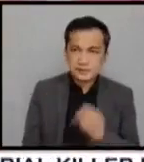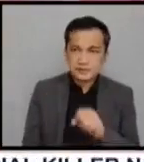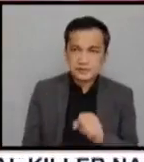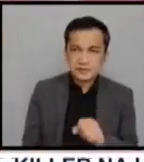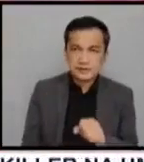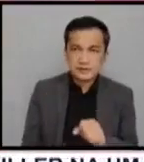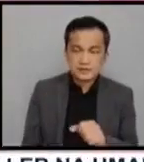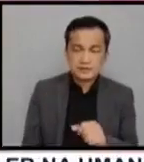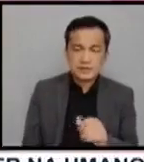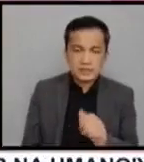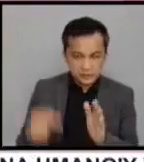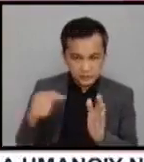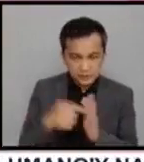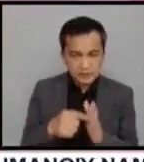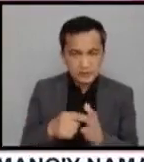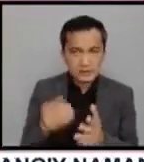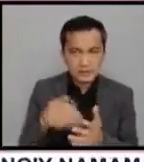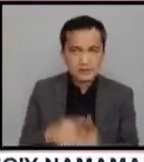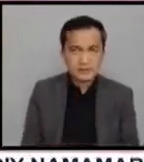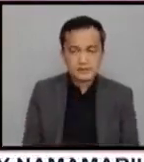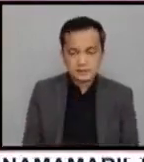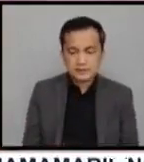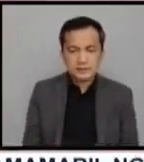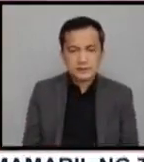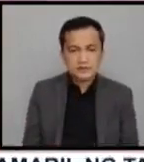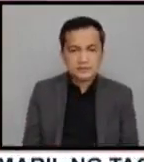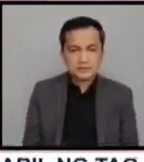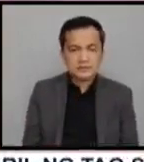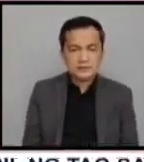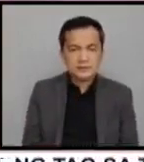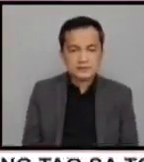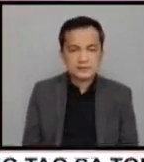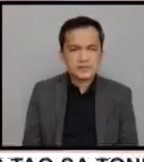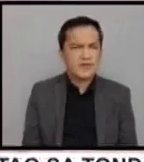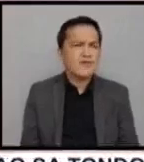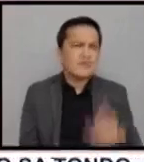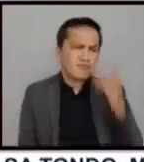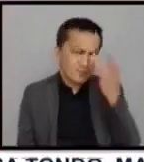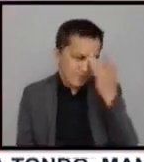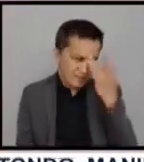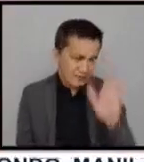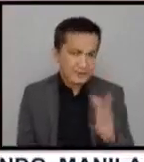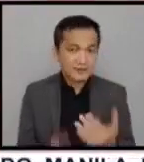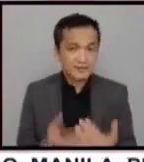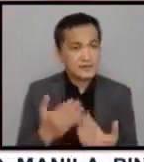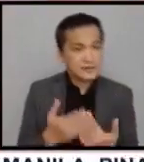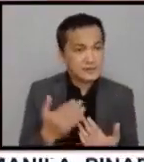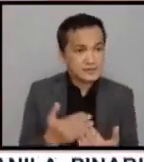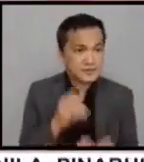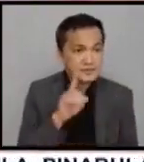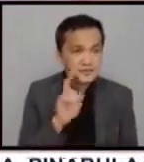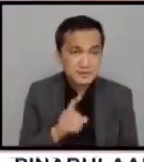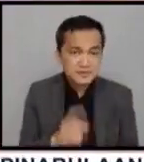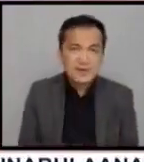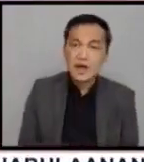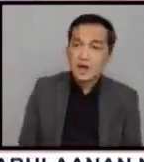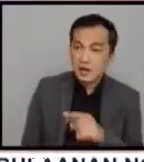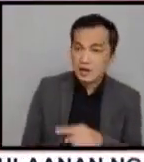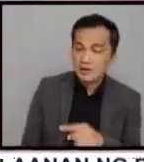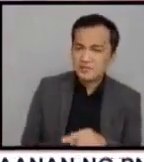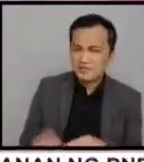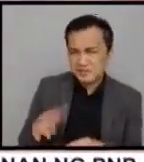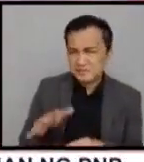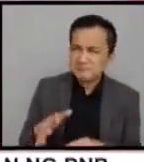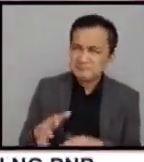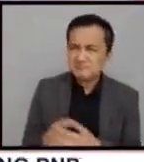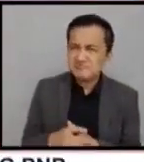ulit. Okay. Yan. Ang galing ano. Yes. Madali ba? Kasi parang... Yung ang medyo ano lang po dito,